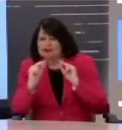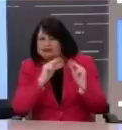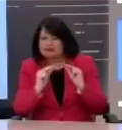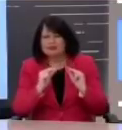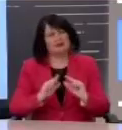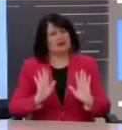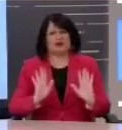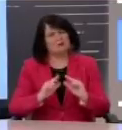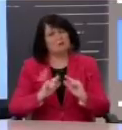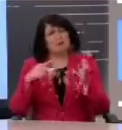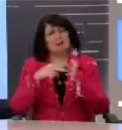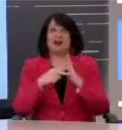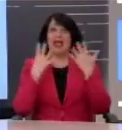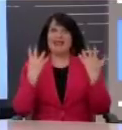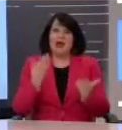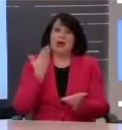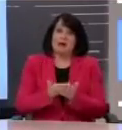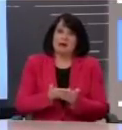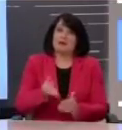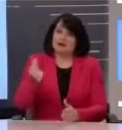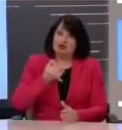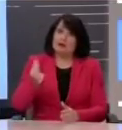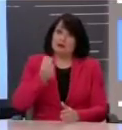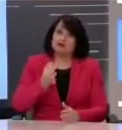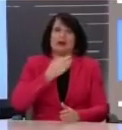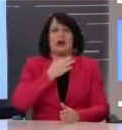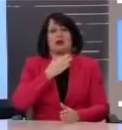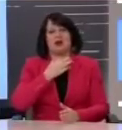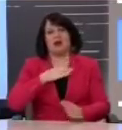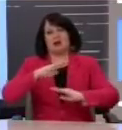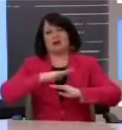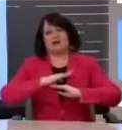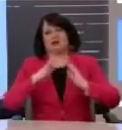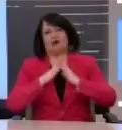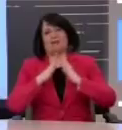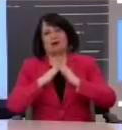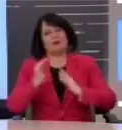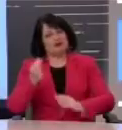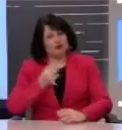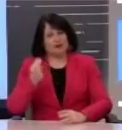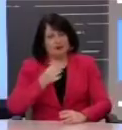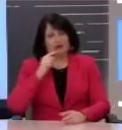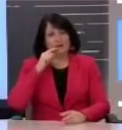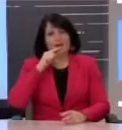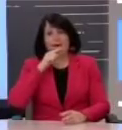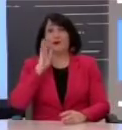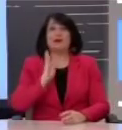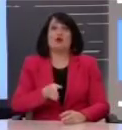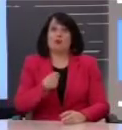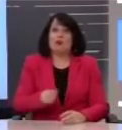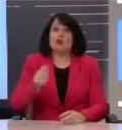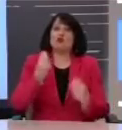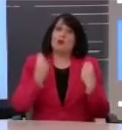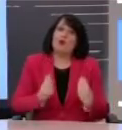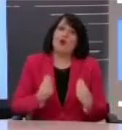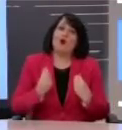μία από το 2009, επαναλαμβάνω, διατυπωμένη ανάγκη των ενόπλων δυνάμεων. Θα κάνουμε το καλύτερο δυνατό ώστε να πετύχουμε